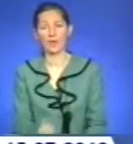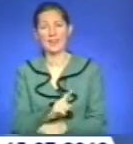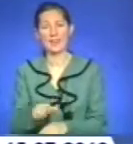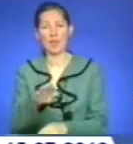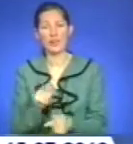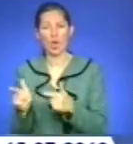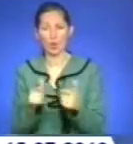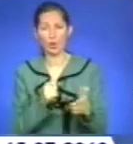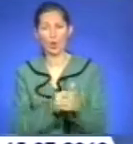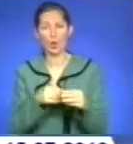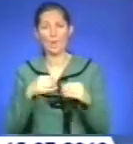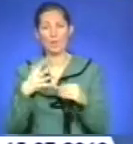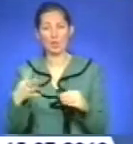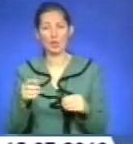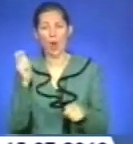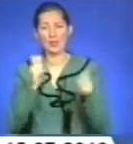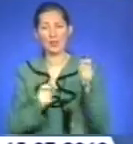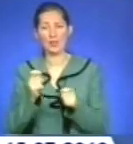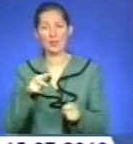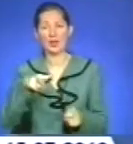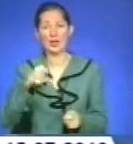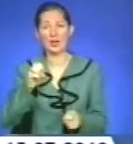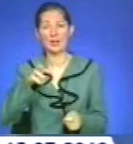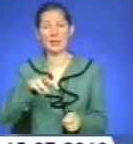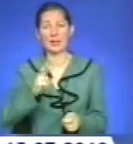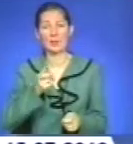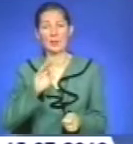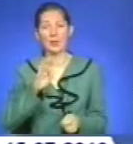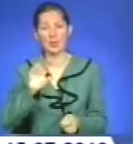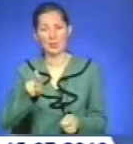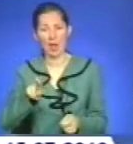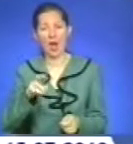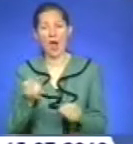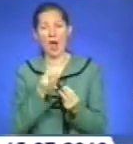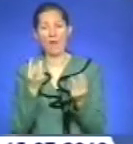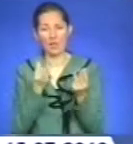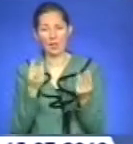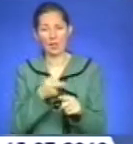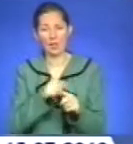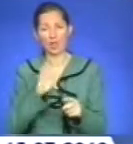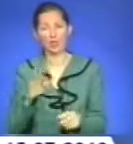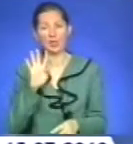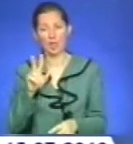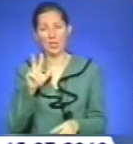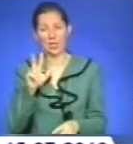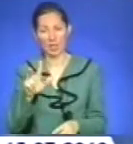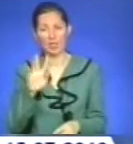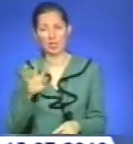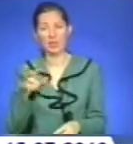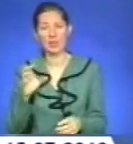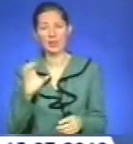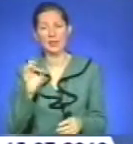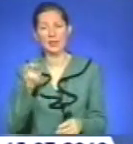Тернопільщина готується до 15-го фестивалю «Лемківська ватра», який відбудеться 3-4 серпня. У чому